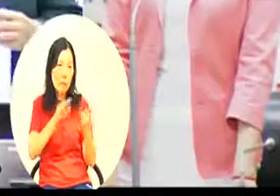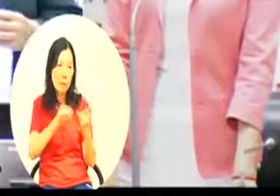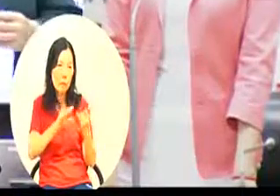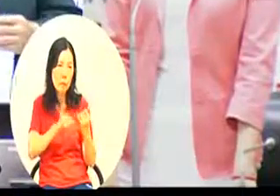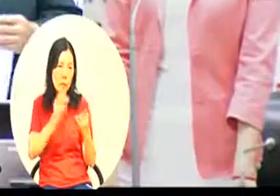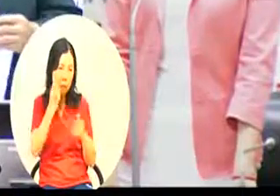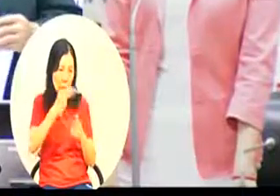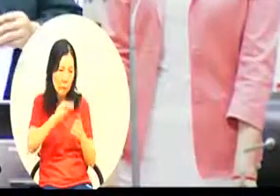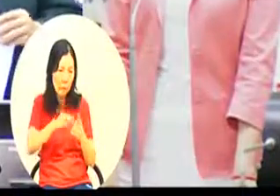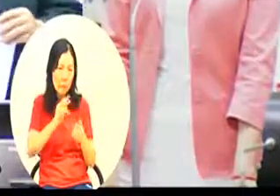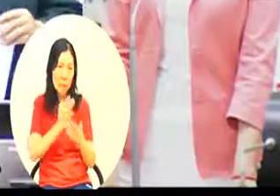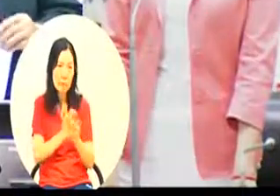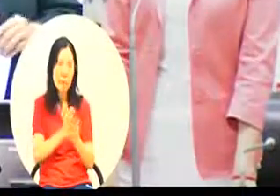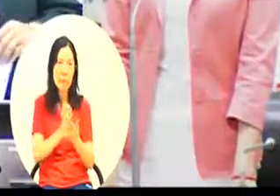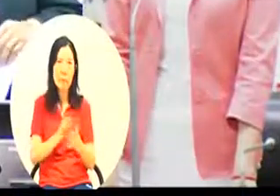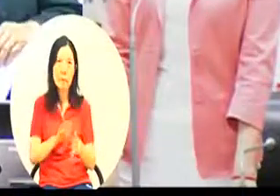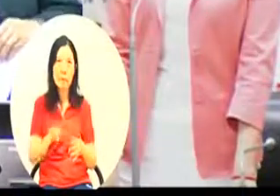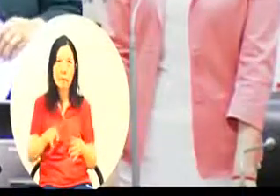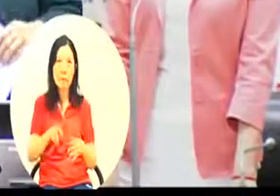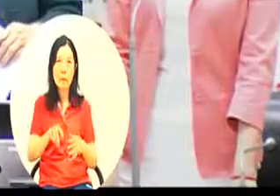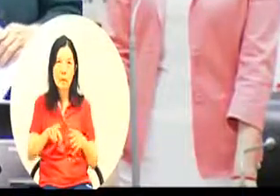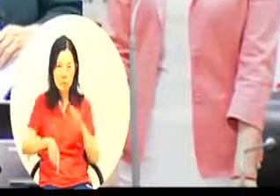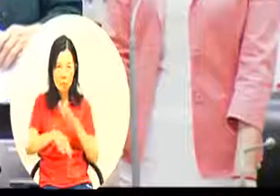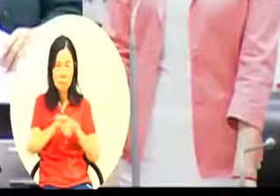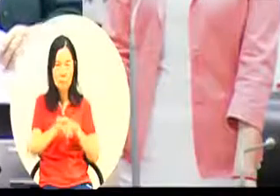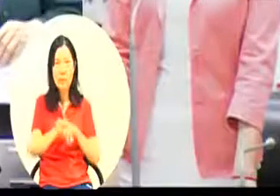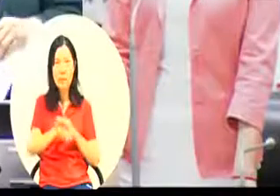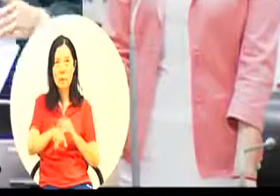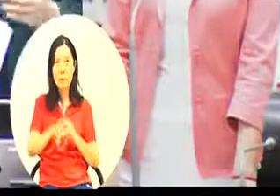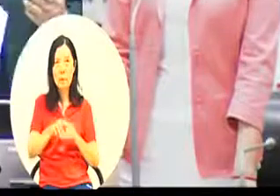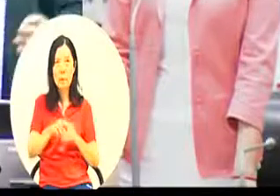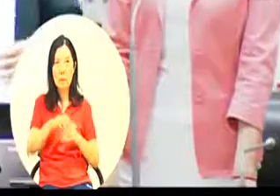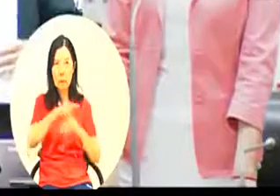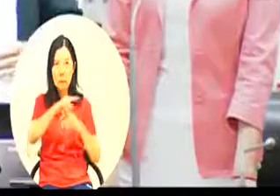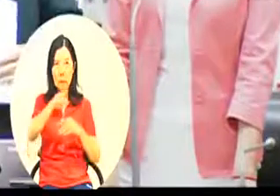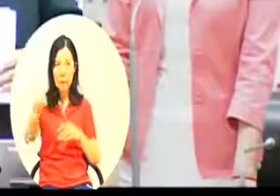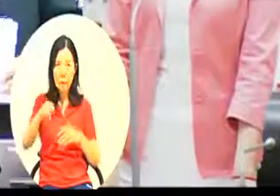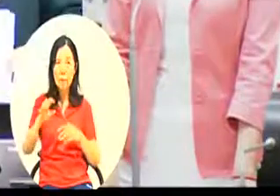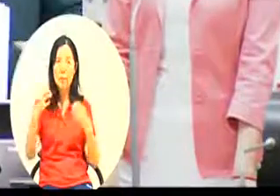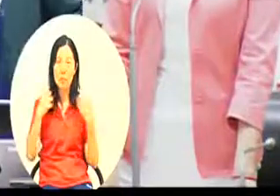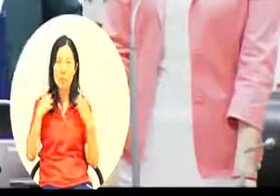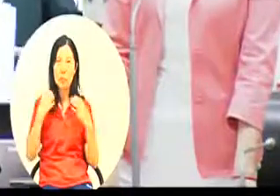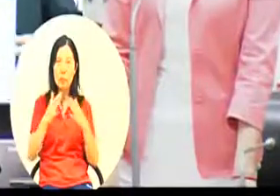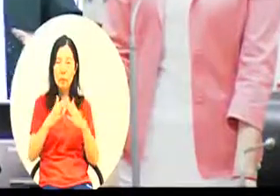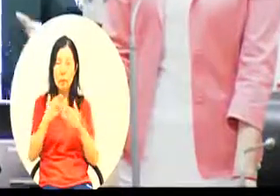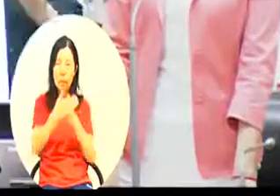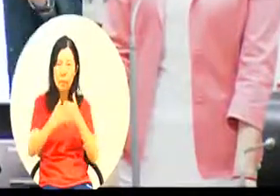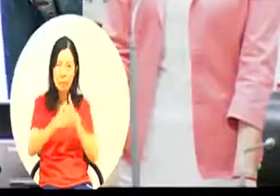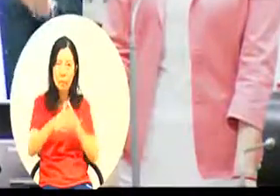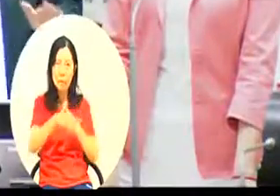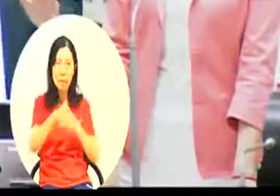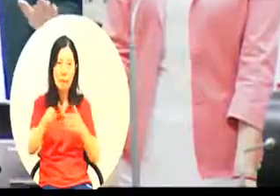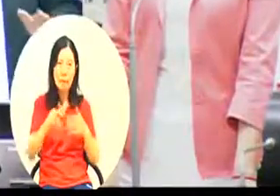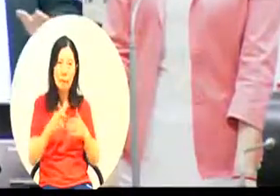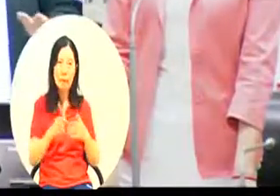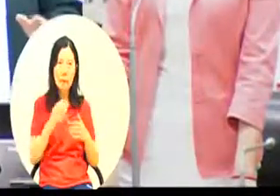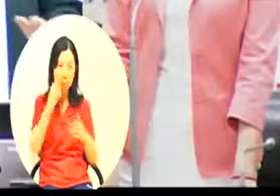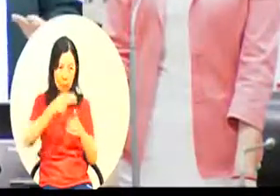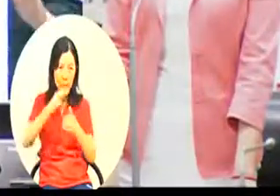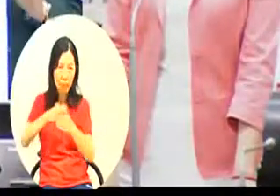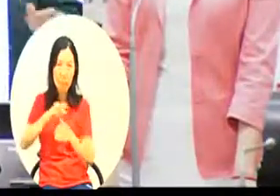伤害学生，我说这是犯罪的行为，我们大家都有责任来保护所有的受害